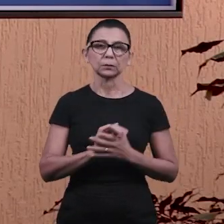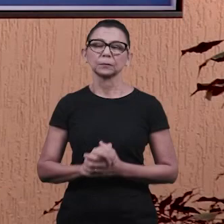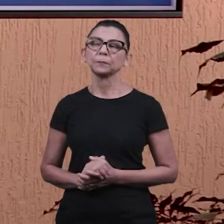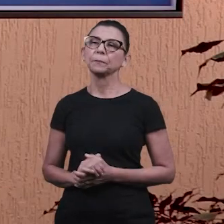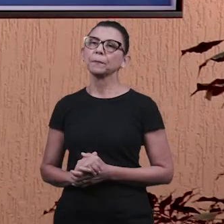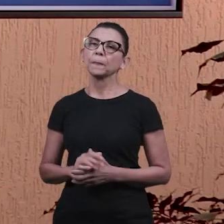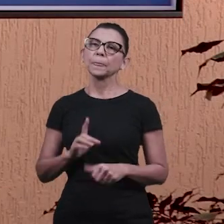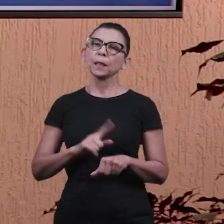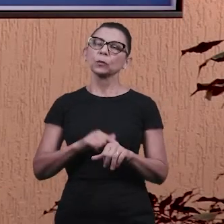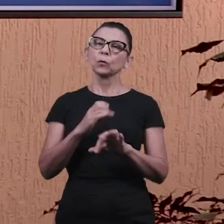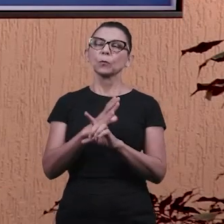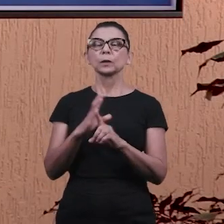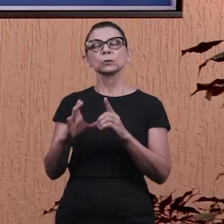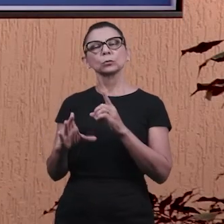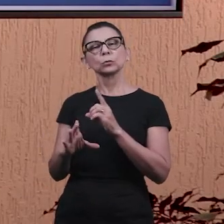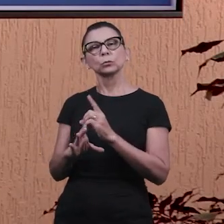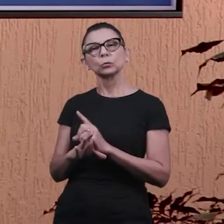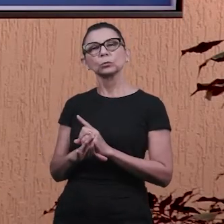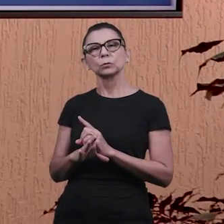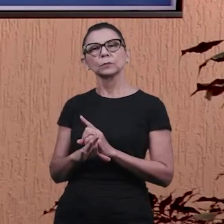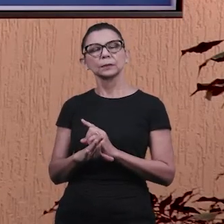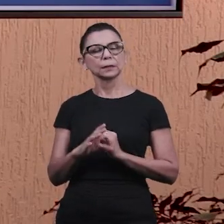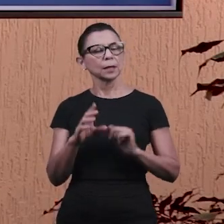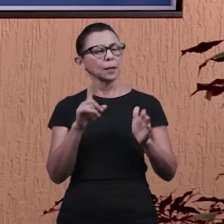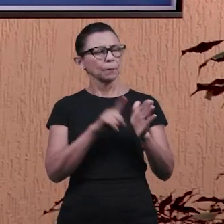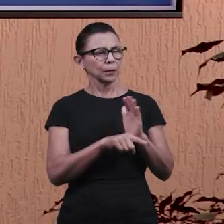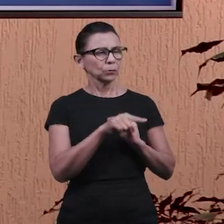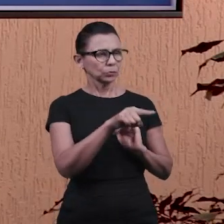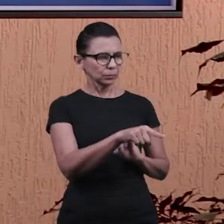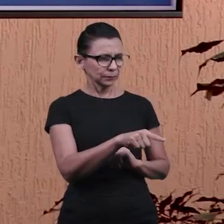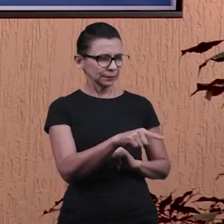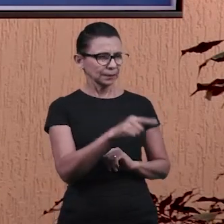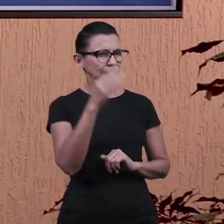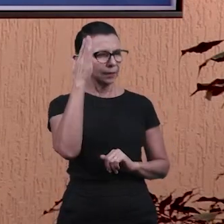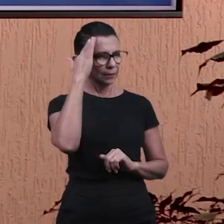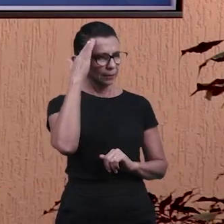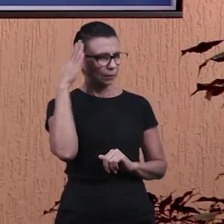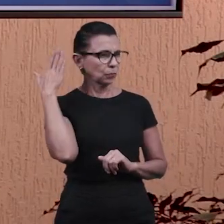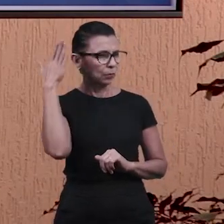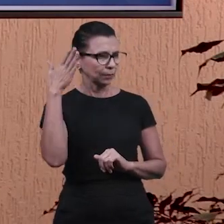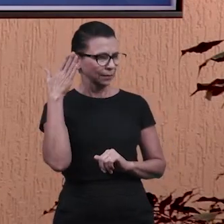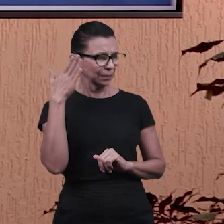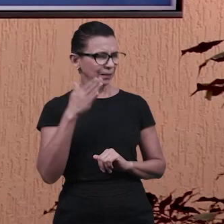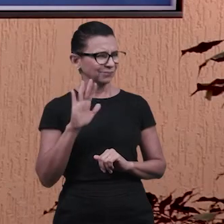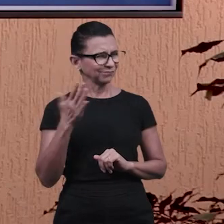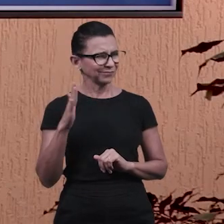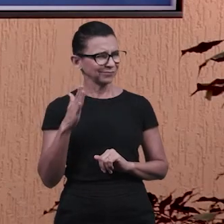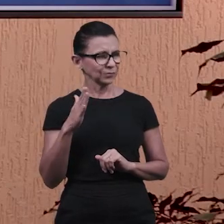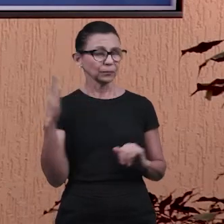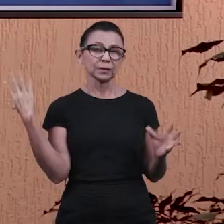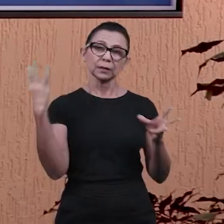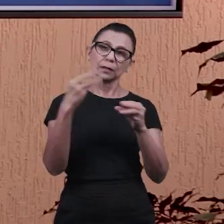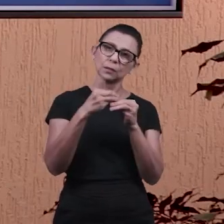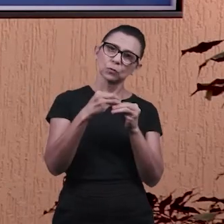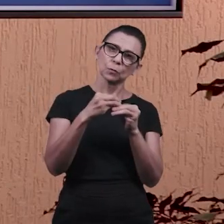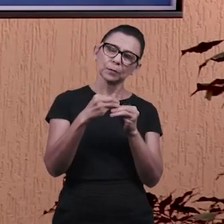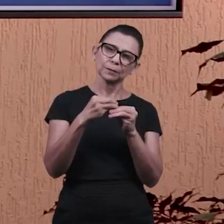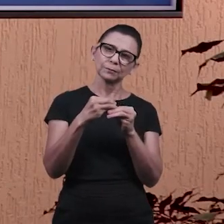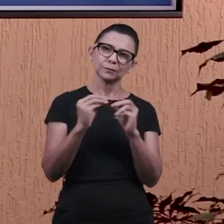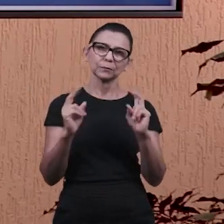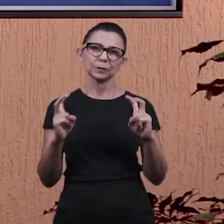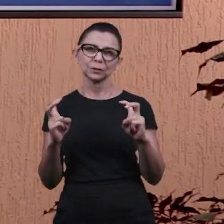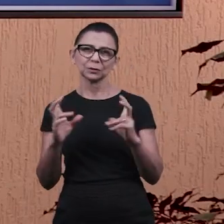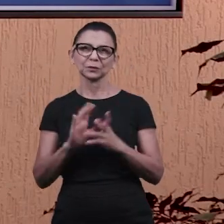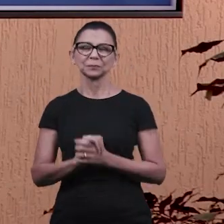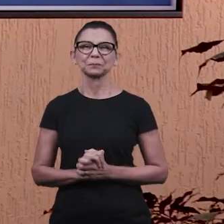a un problème de processus d'audition. On demande s'il a compris le message et on fait un petit résumé. Ce sont des